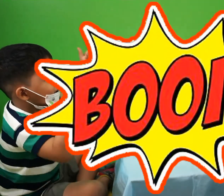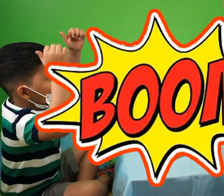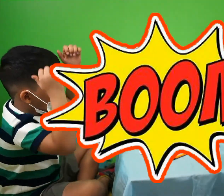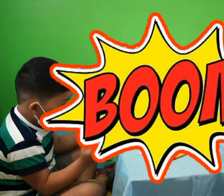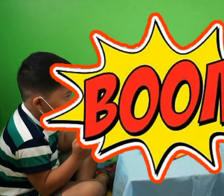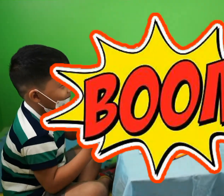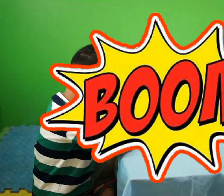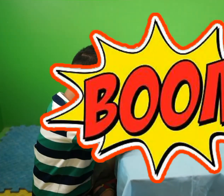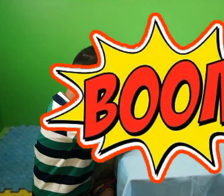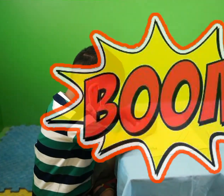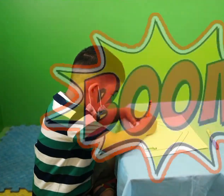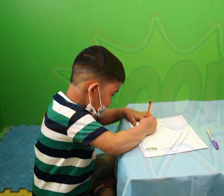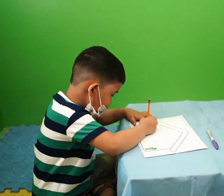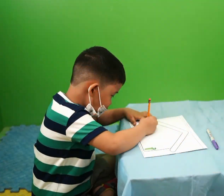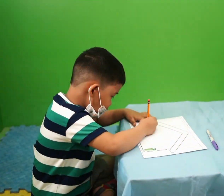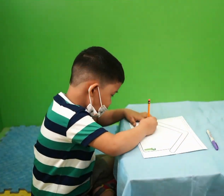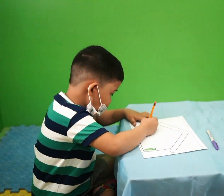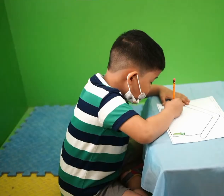set, boom!